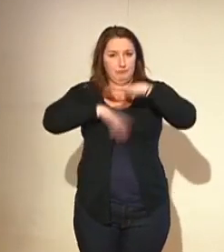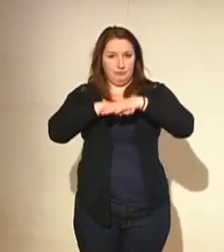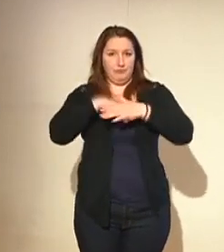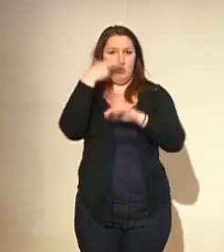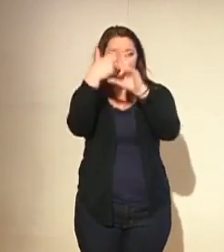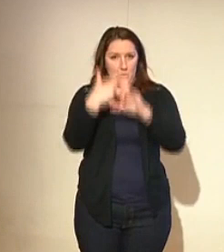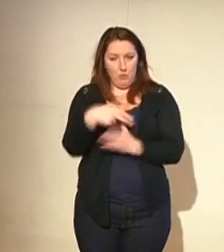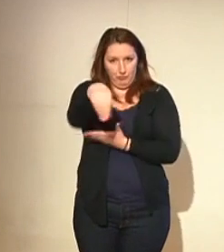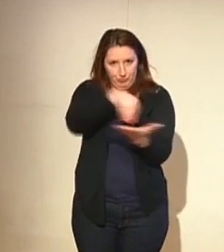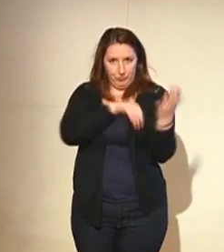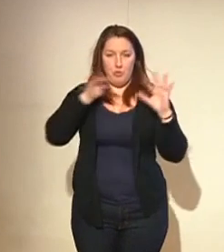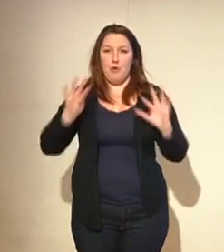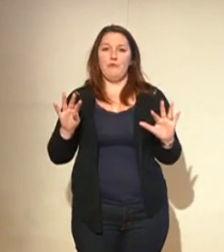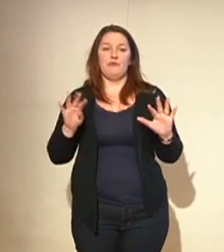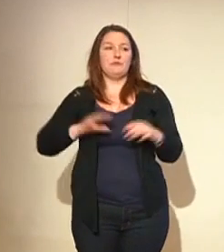9